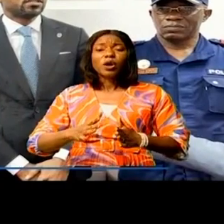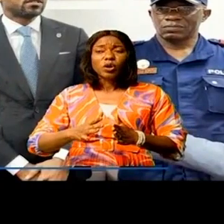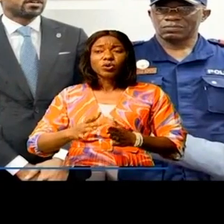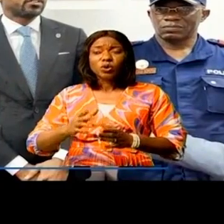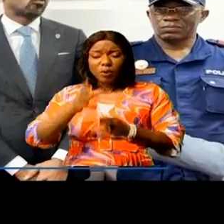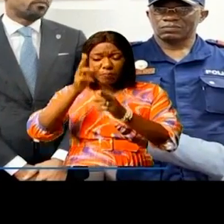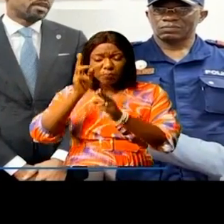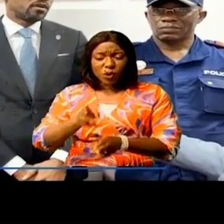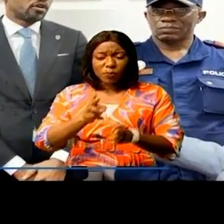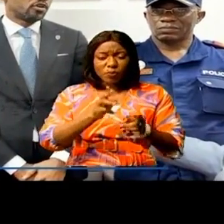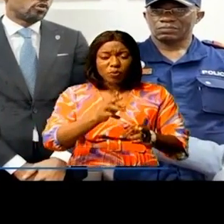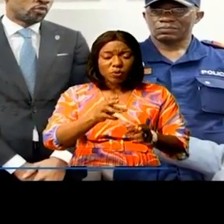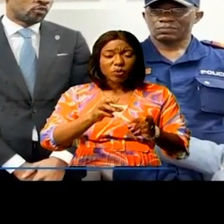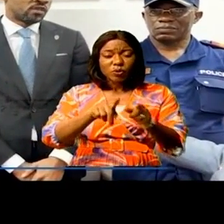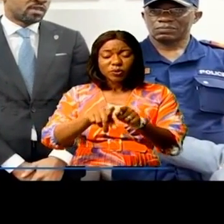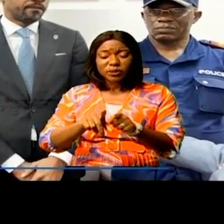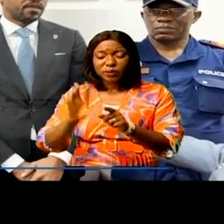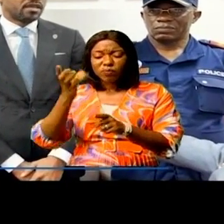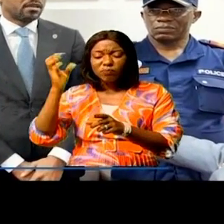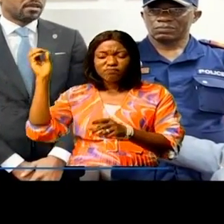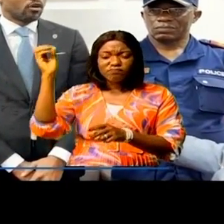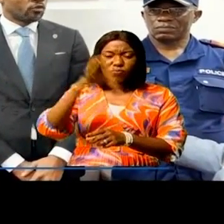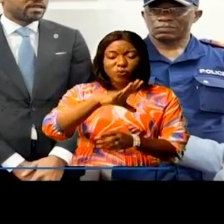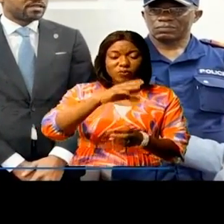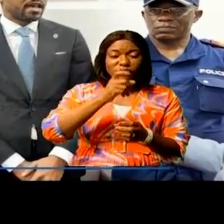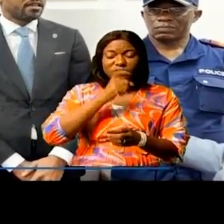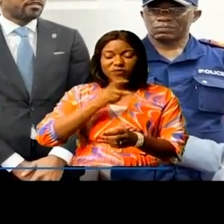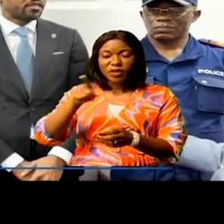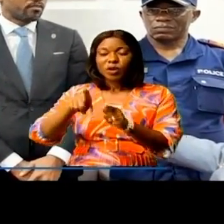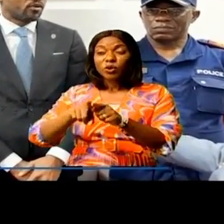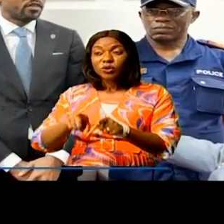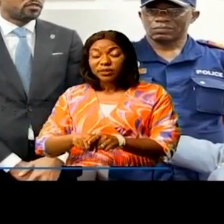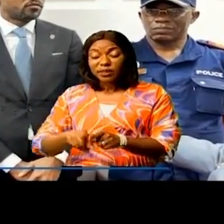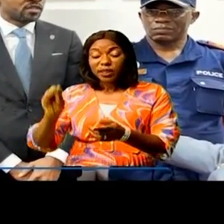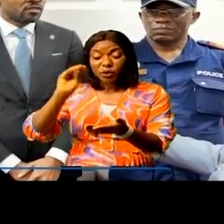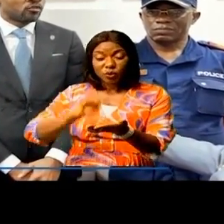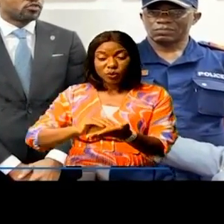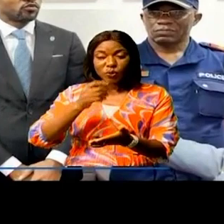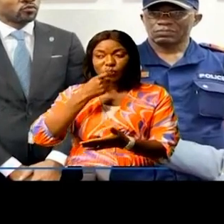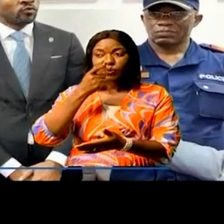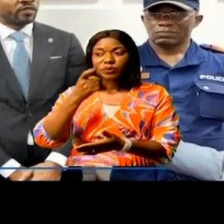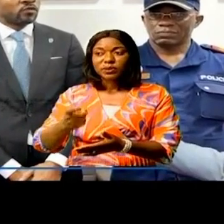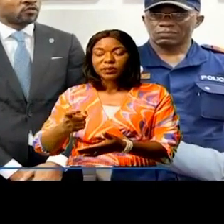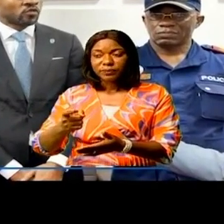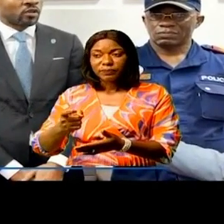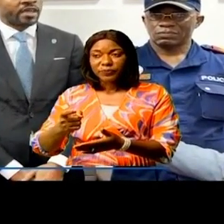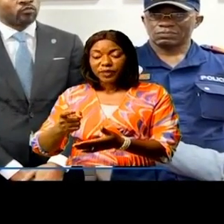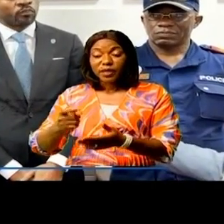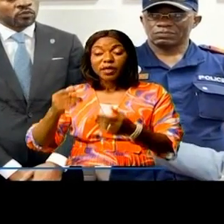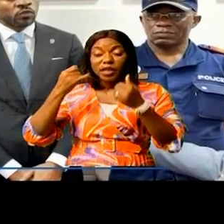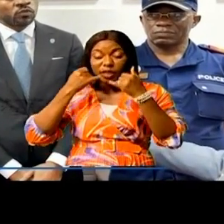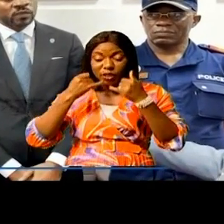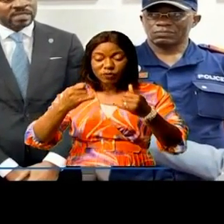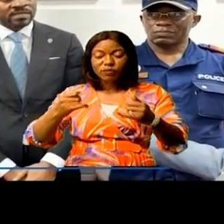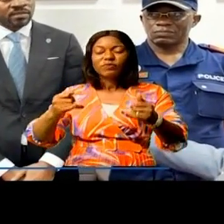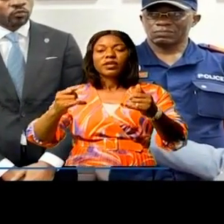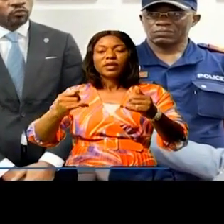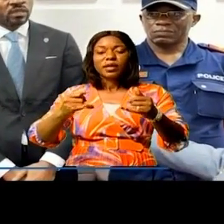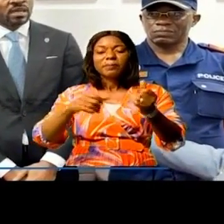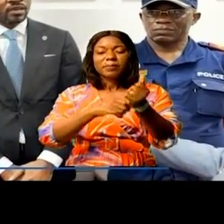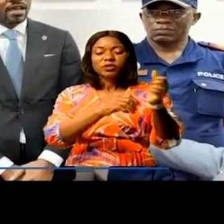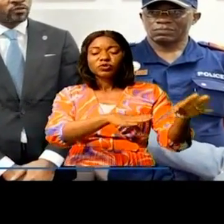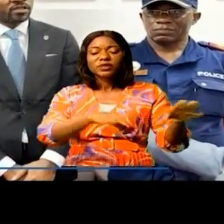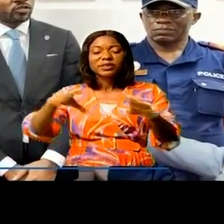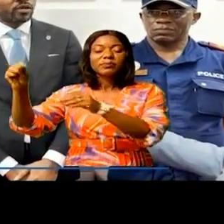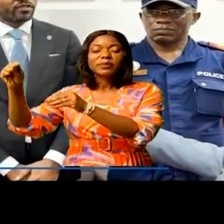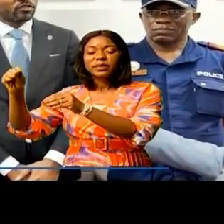qui seraient tombés de l'autre côté. Et en représailles, évidemment, nous attendions de nouvelles de ce genre-là et nous pensons que ce qui s'est produit